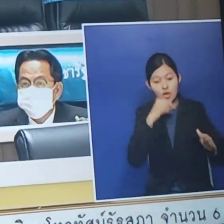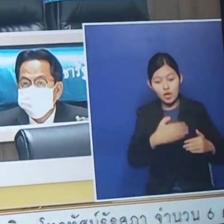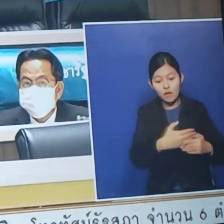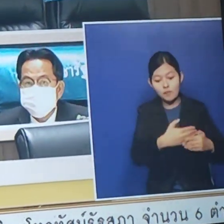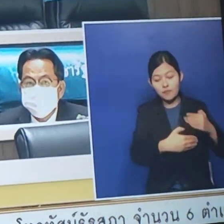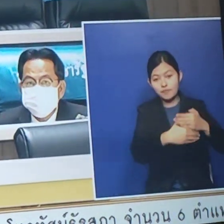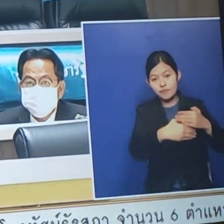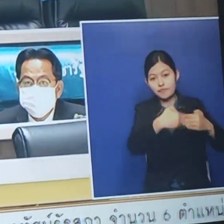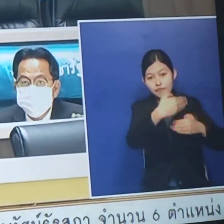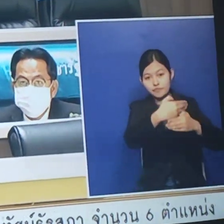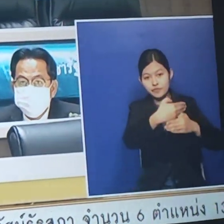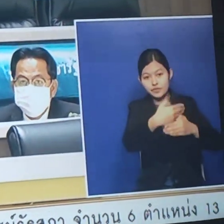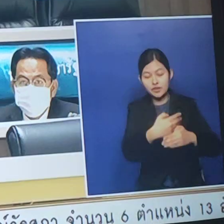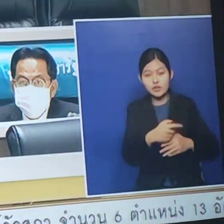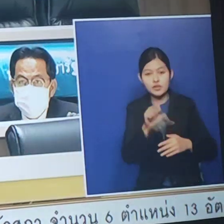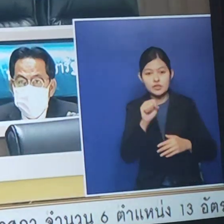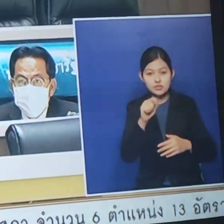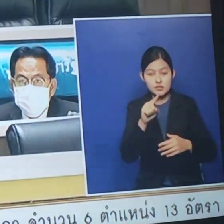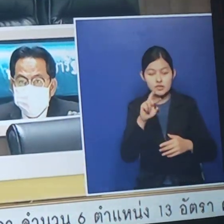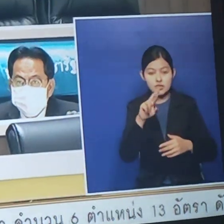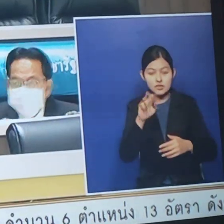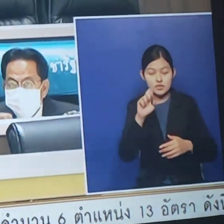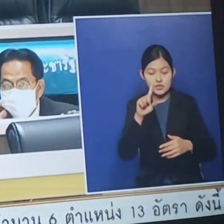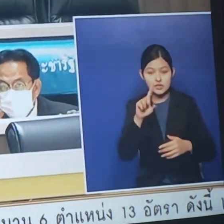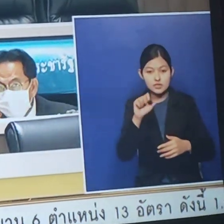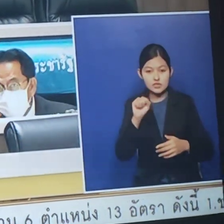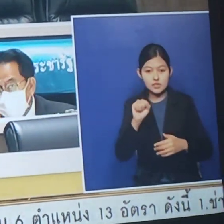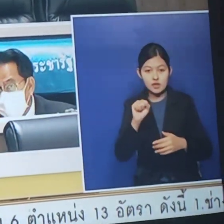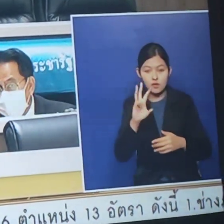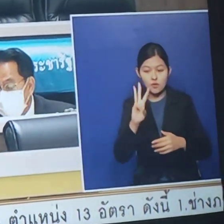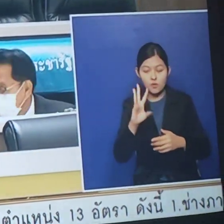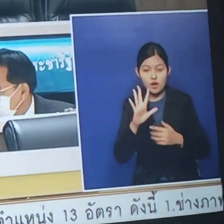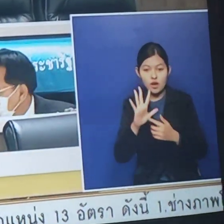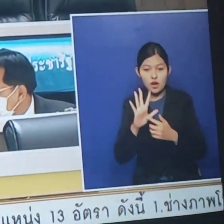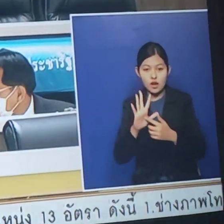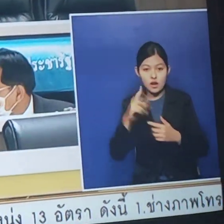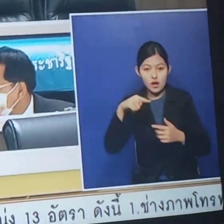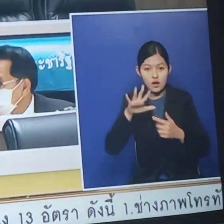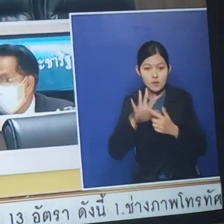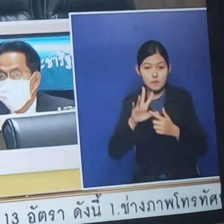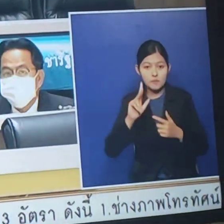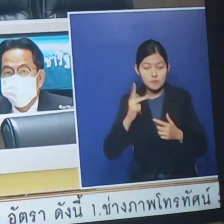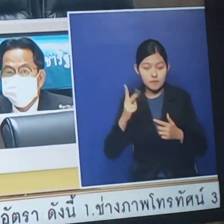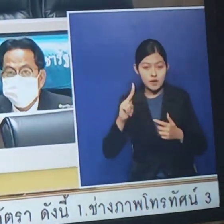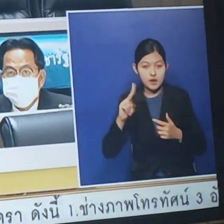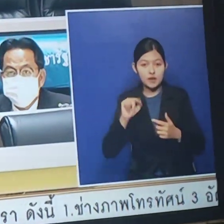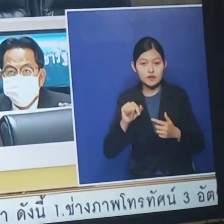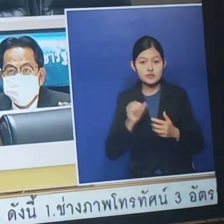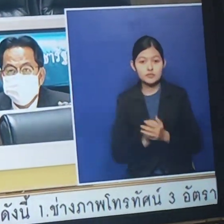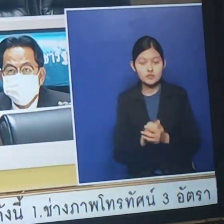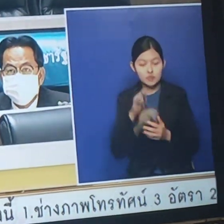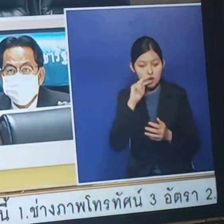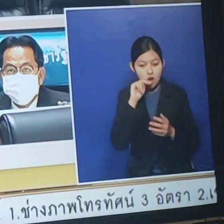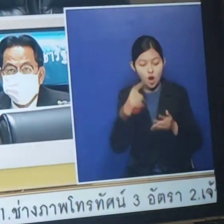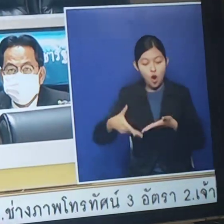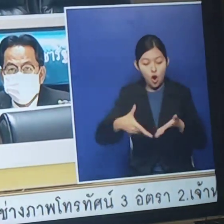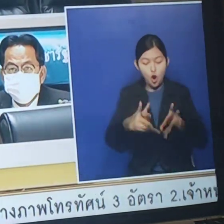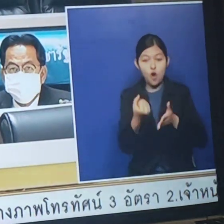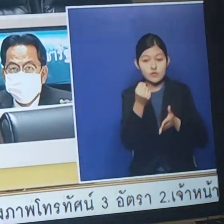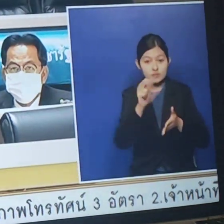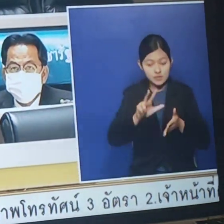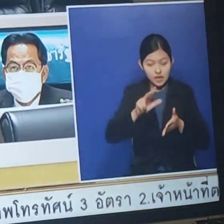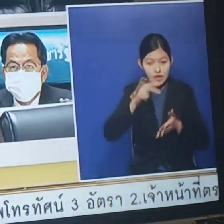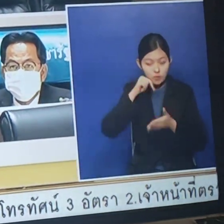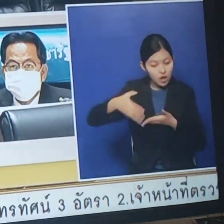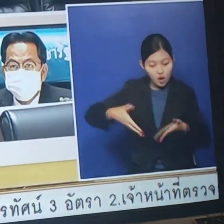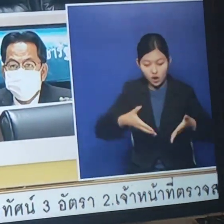ประตูสีสวภาพและคลองนาตะพีพัดลงคลองที่สามมาคลองพญาคุณเจ้าชย